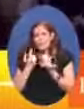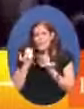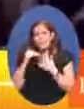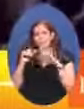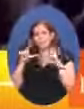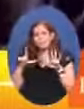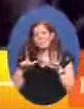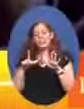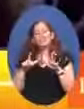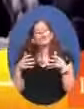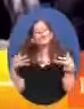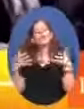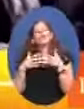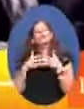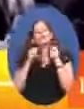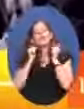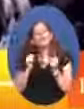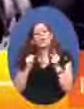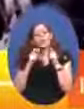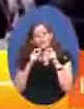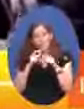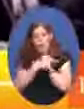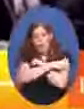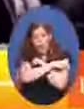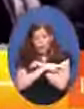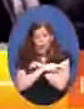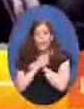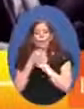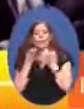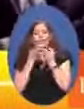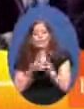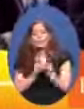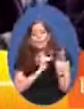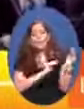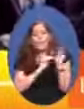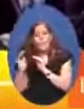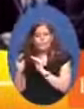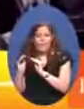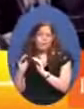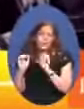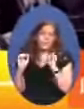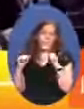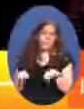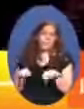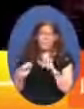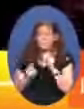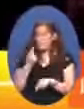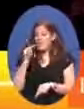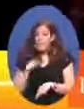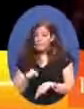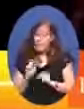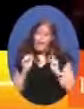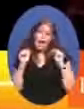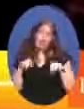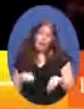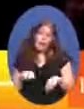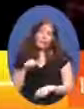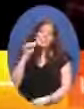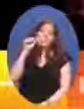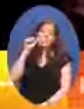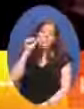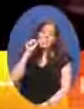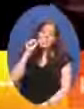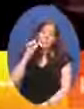מועצת הביטחון של האום, כל סיוע מטעם האום מועבר לידי הריבון. במקרה המדובר הזה, הריבון זה